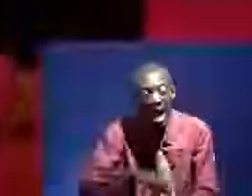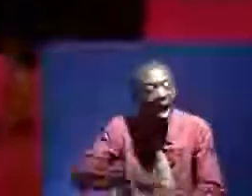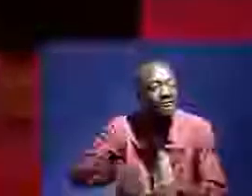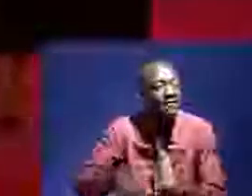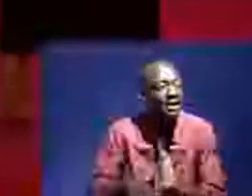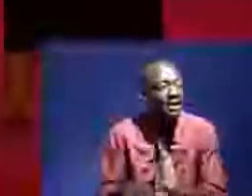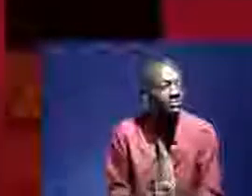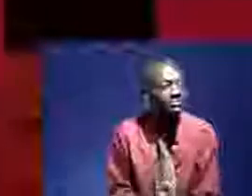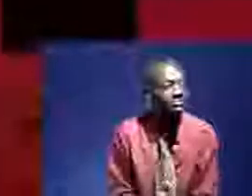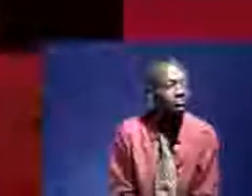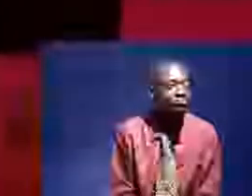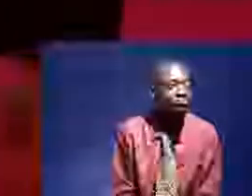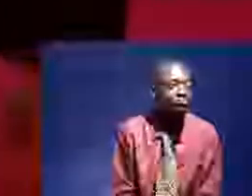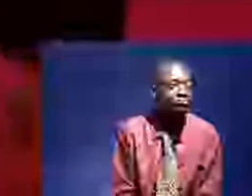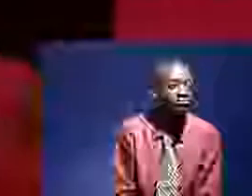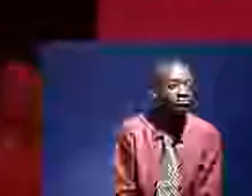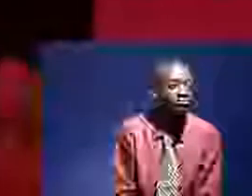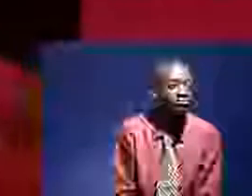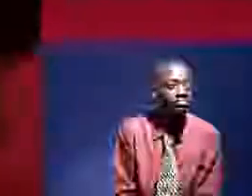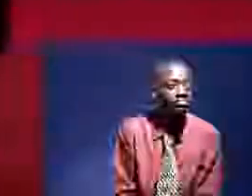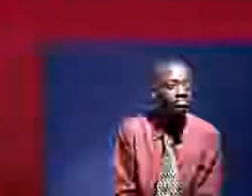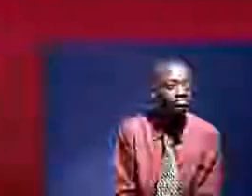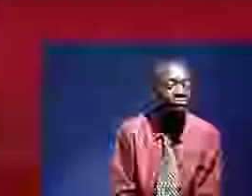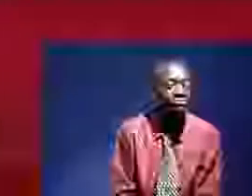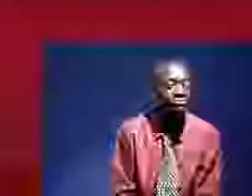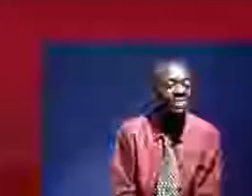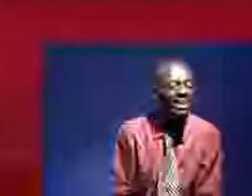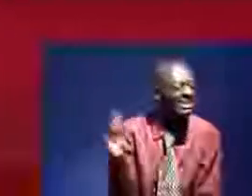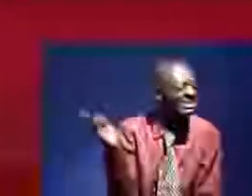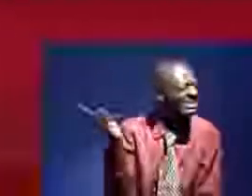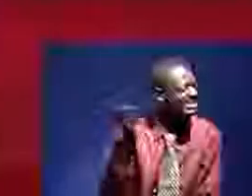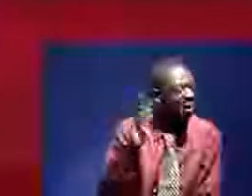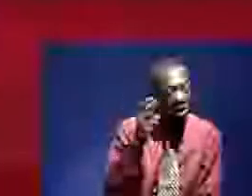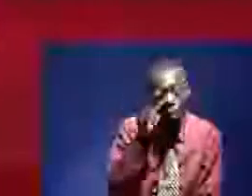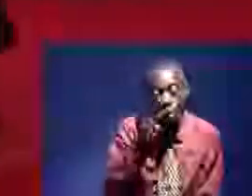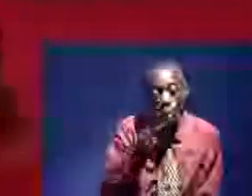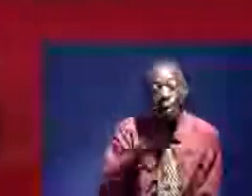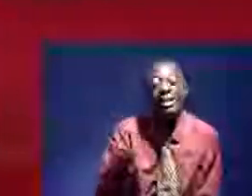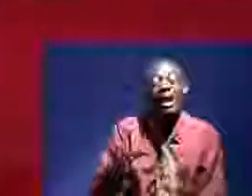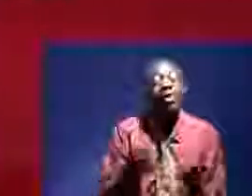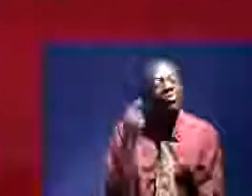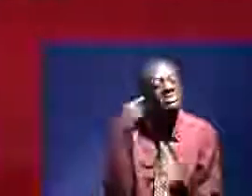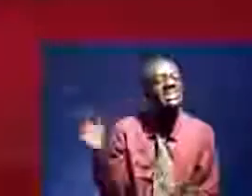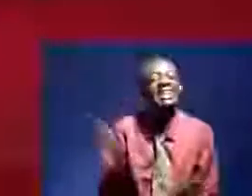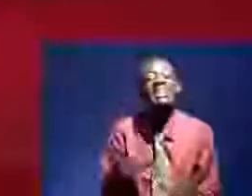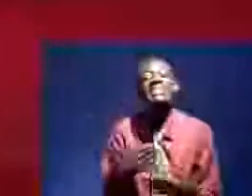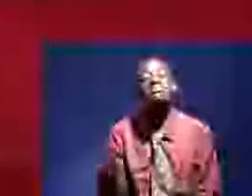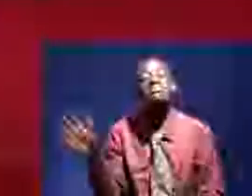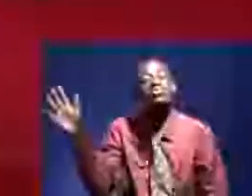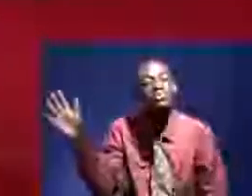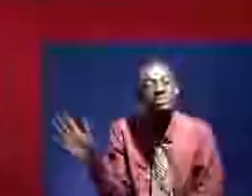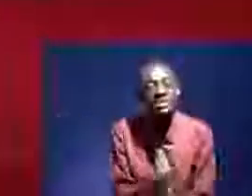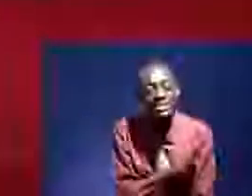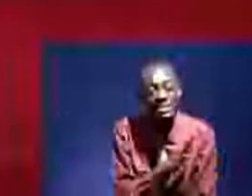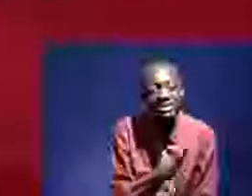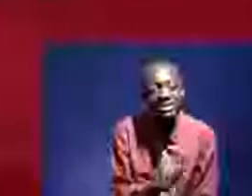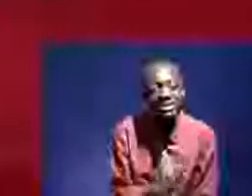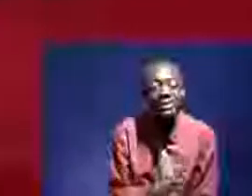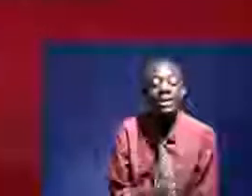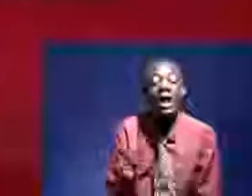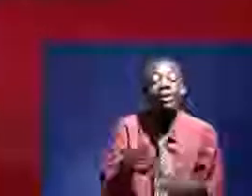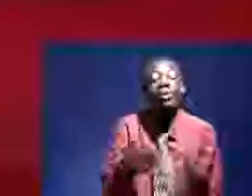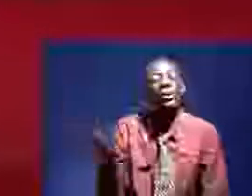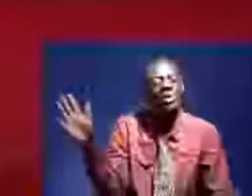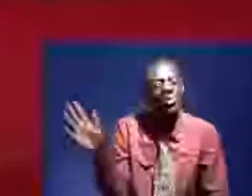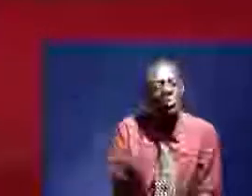have never heard so many wonderful choirs. Sijawahi kuona wala kusikia nyimbo nyingi na wanakwaya wengi